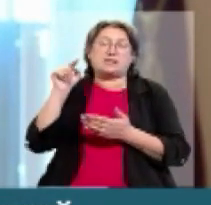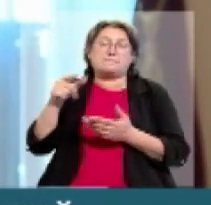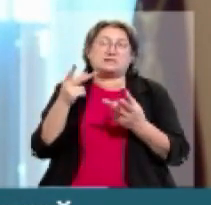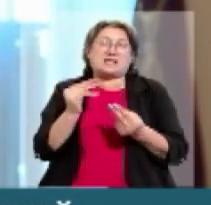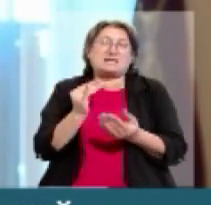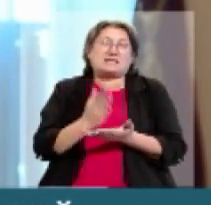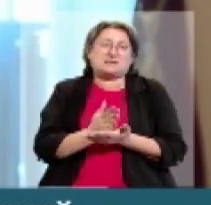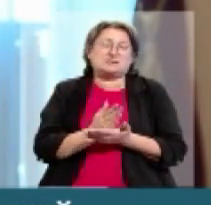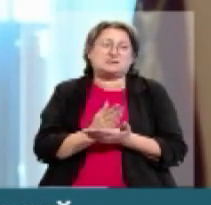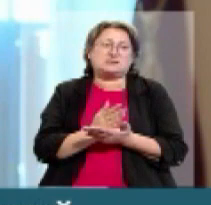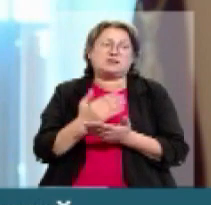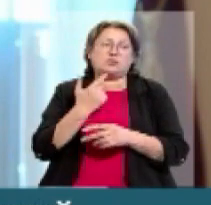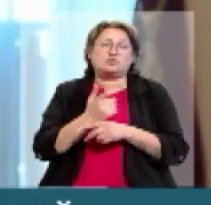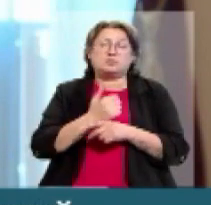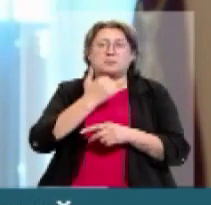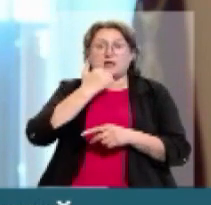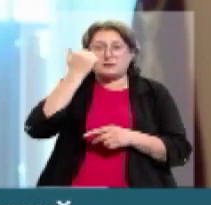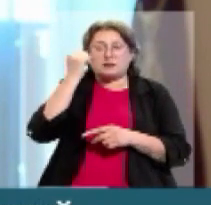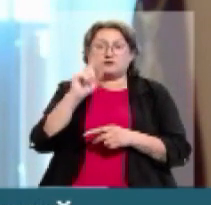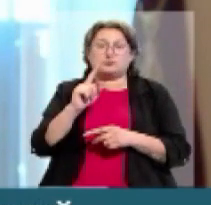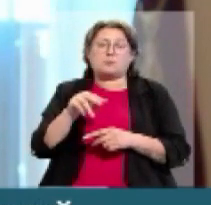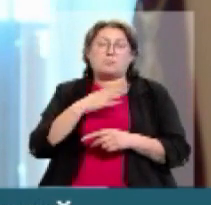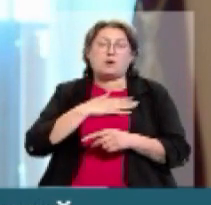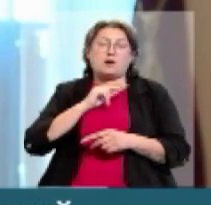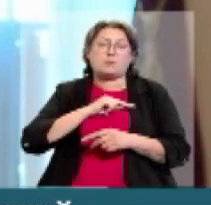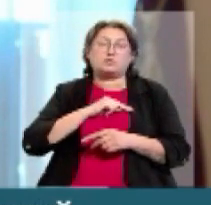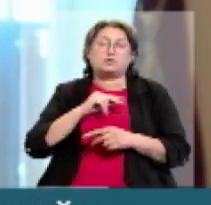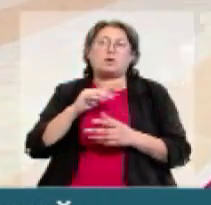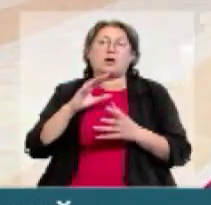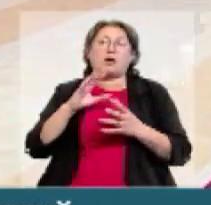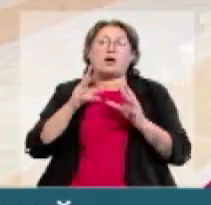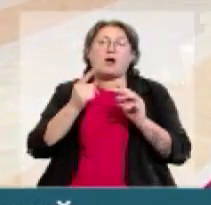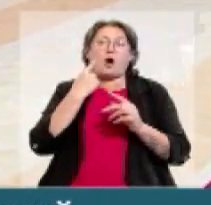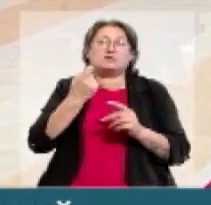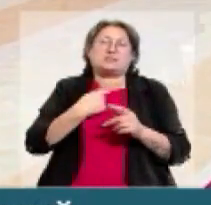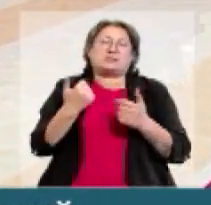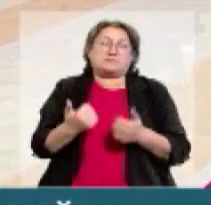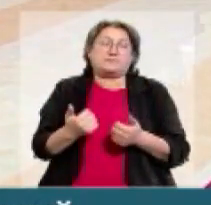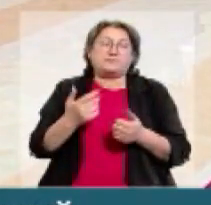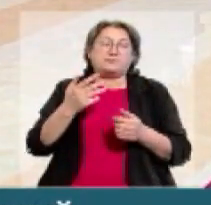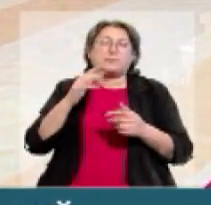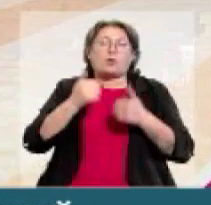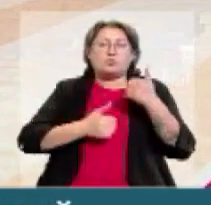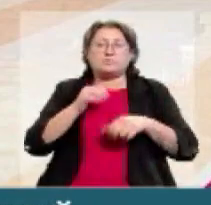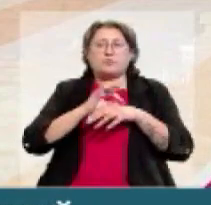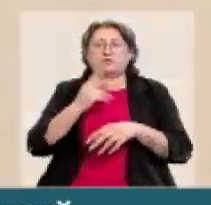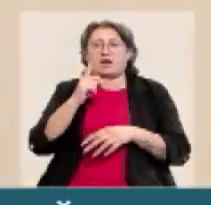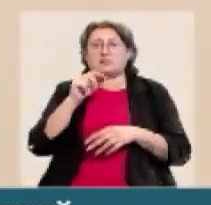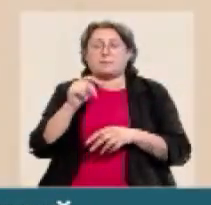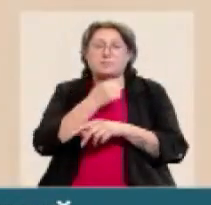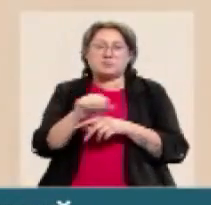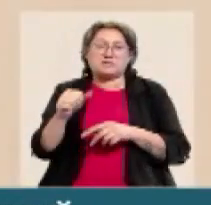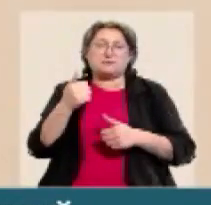есть. И я очень благодарна, что мою работу по достоинству оценили. Конкурс «Енбек Жалы» проходит 2 этапа.